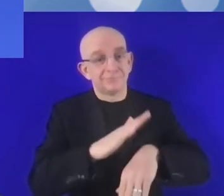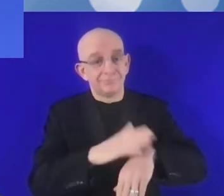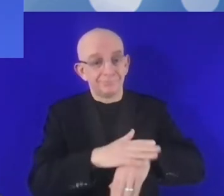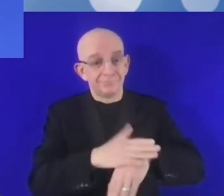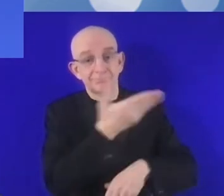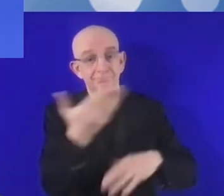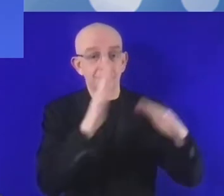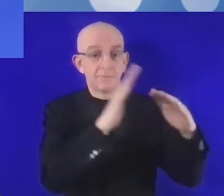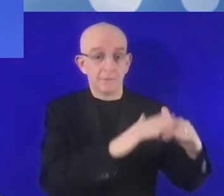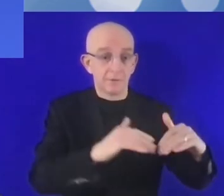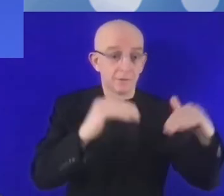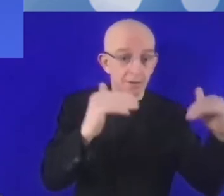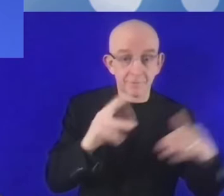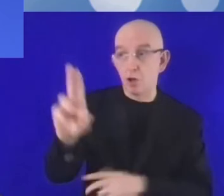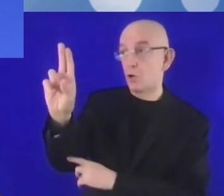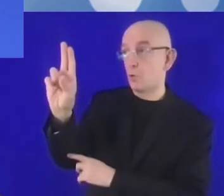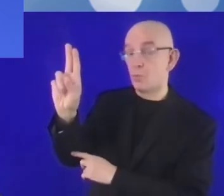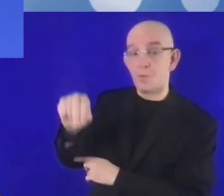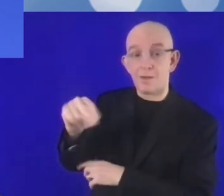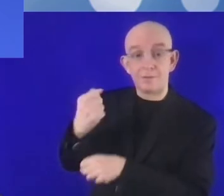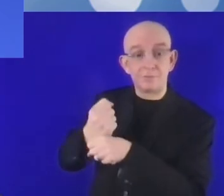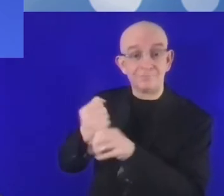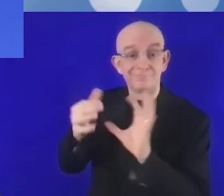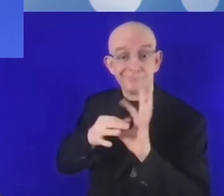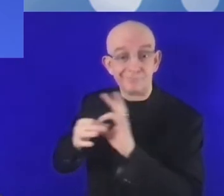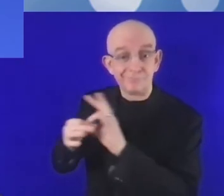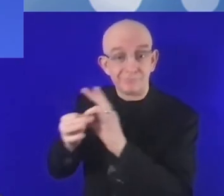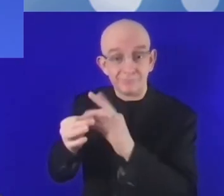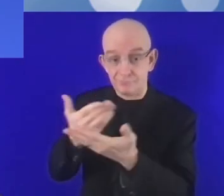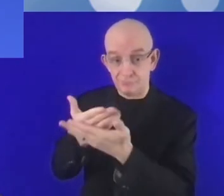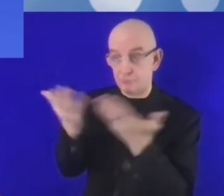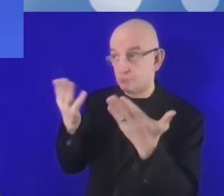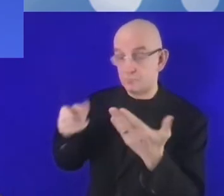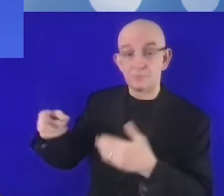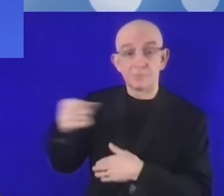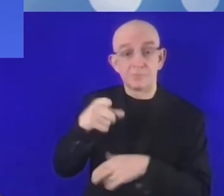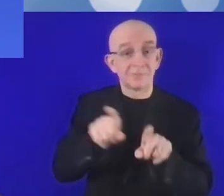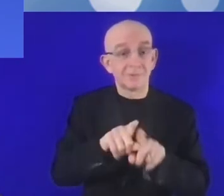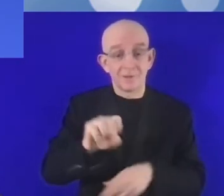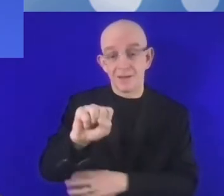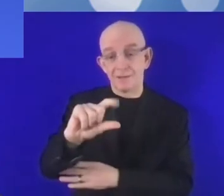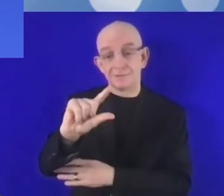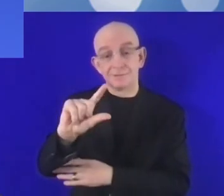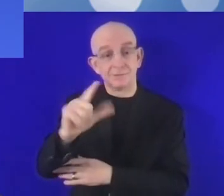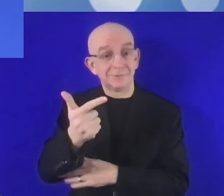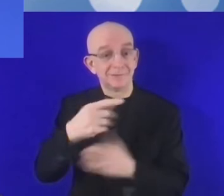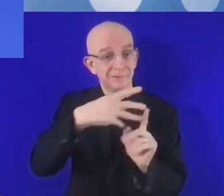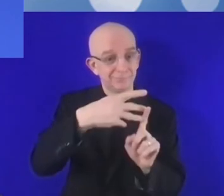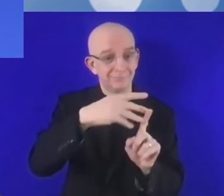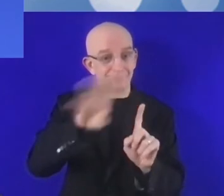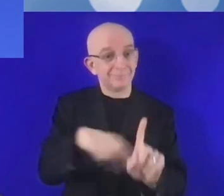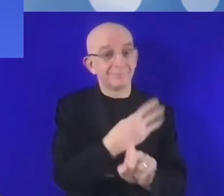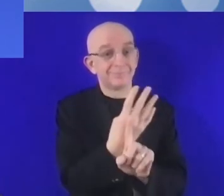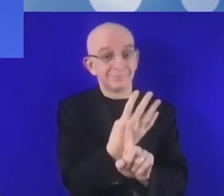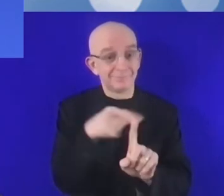J'aimerais que les gouvernements des différents pays, et en particulier, mais aussi des organisations telles que l'ONU, assurent la possibilité